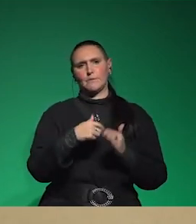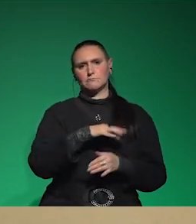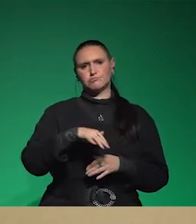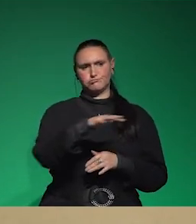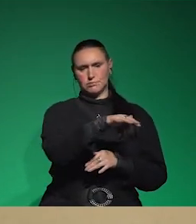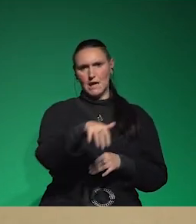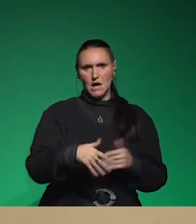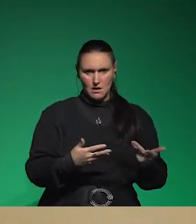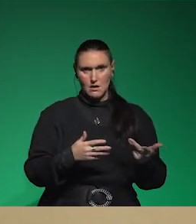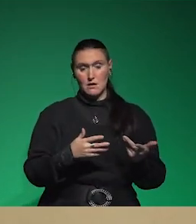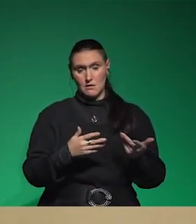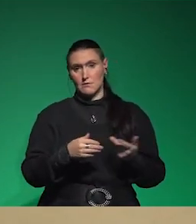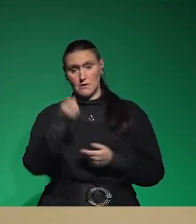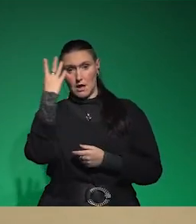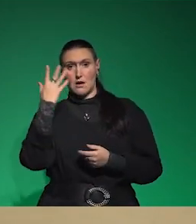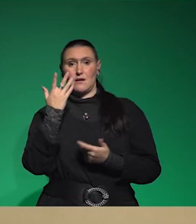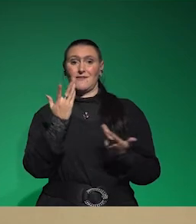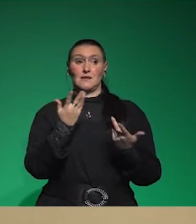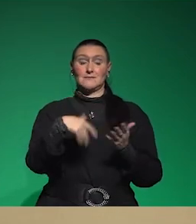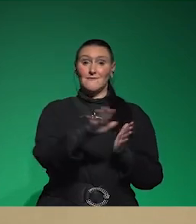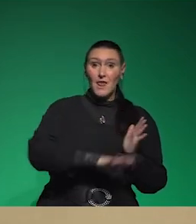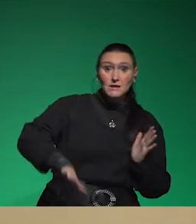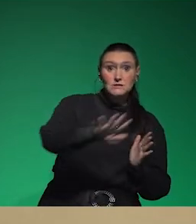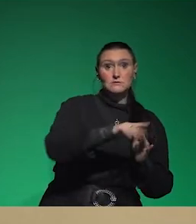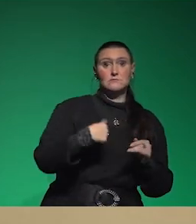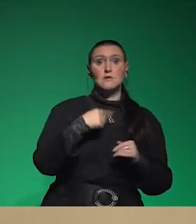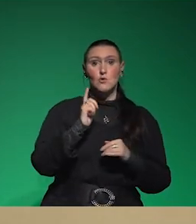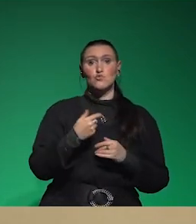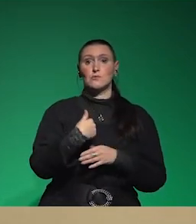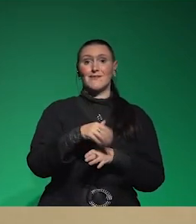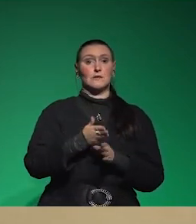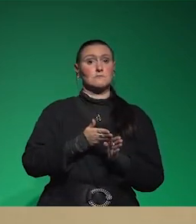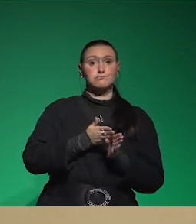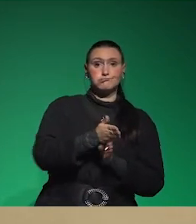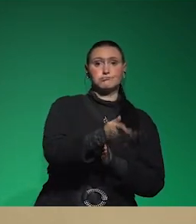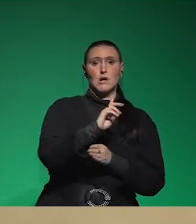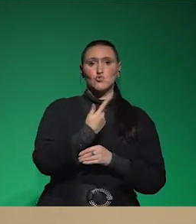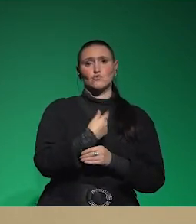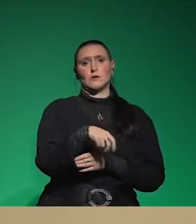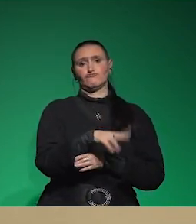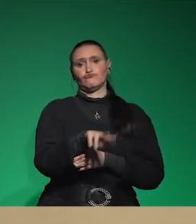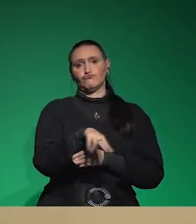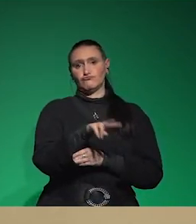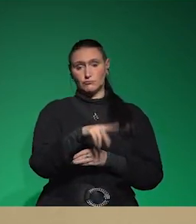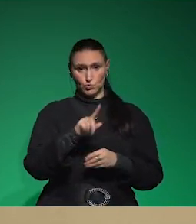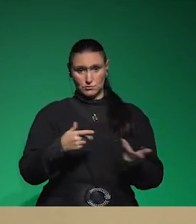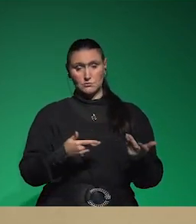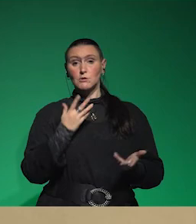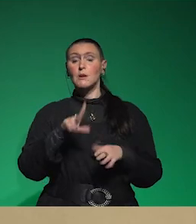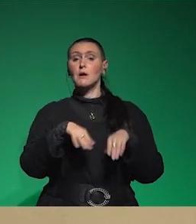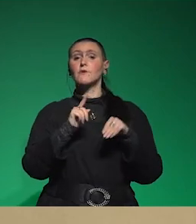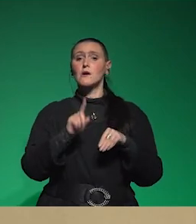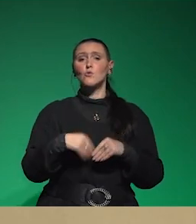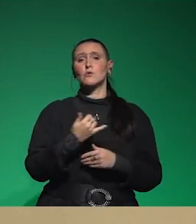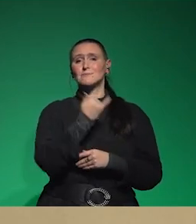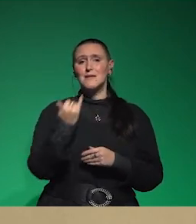Kontakt zu verlieren zu diesen Waldflächen, denn die müssen ja beobachtet werden und anfangs müssen die mehrfach pro Jahr besucht werden, denn es gibt natürlich auch noch